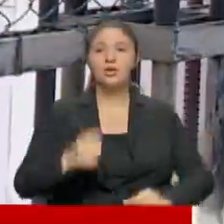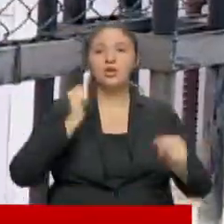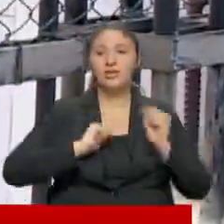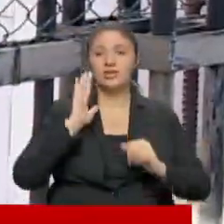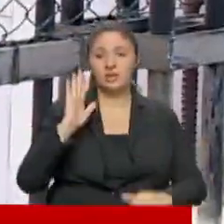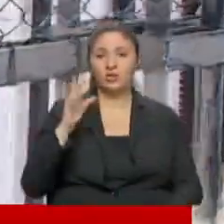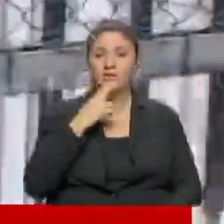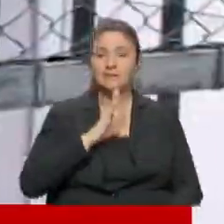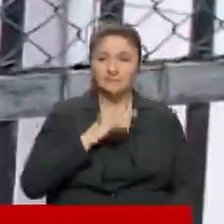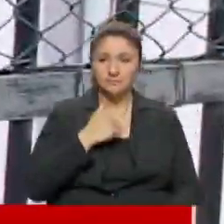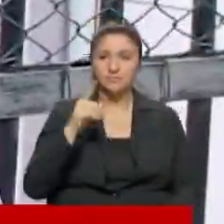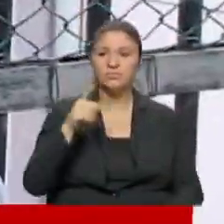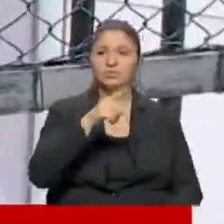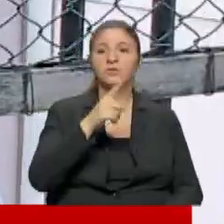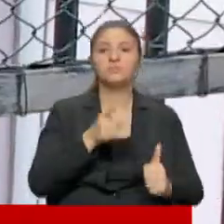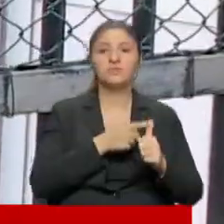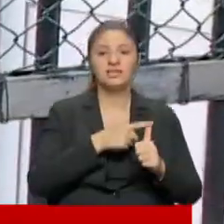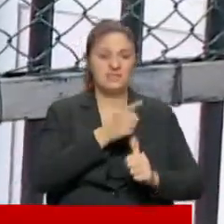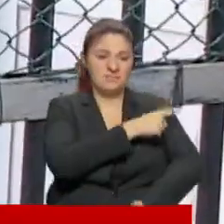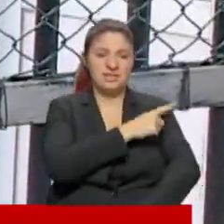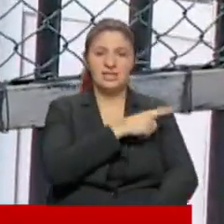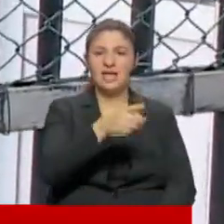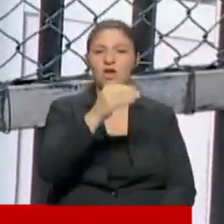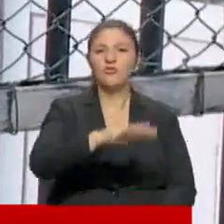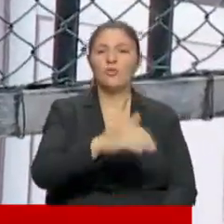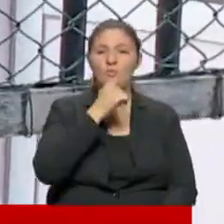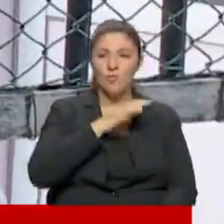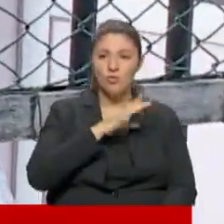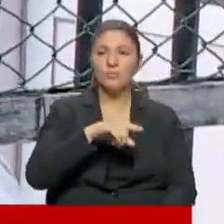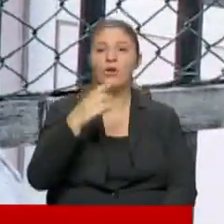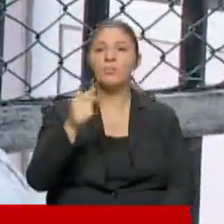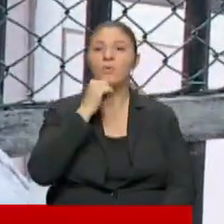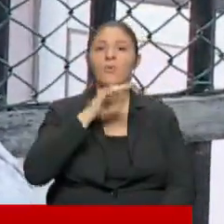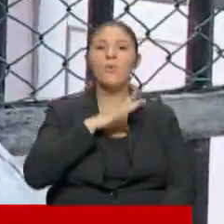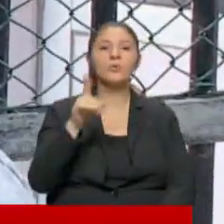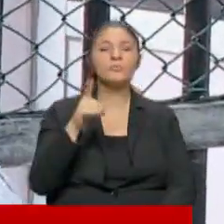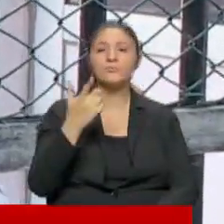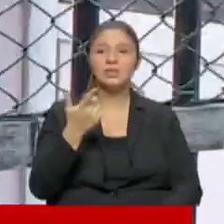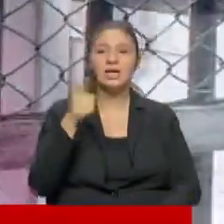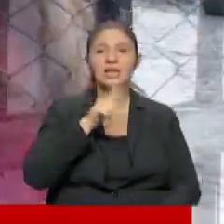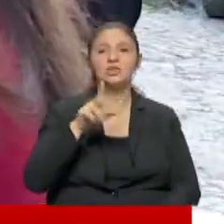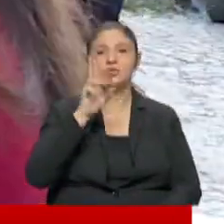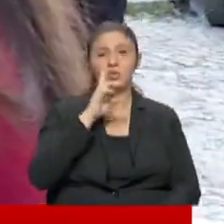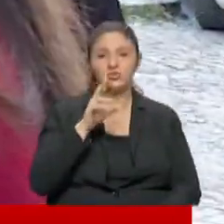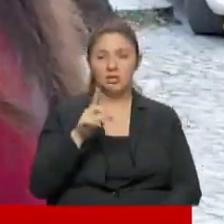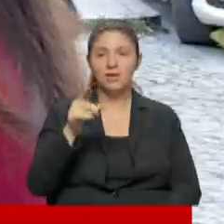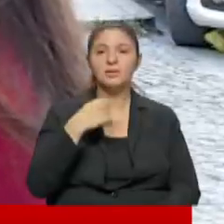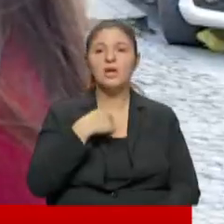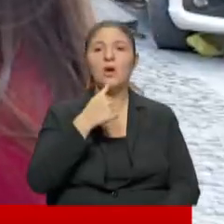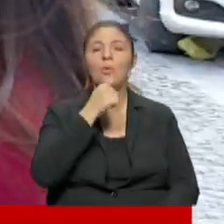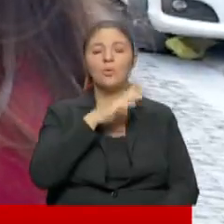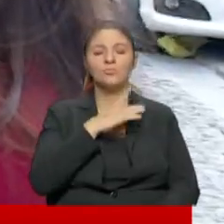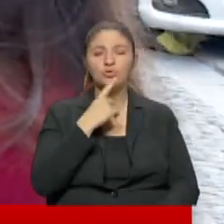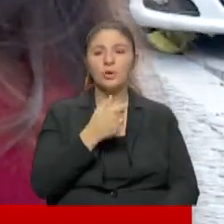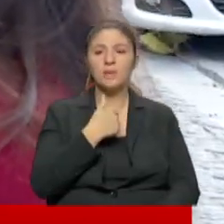Üniversiteye gidiyor kızım. Bu birinci sınıfa gidiyor en küçük oğlum. Öbür oğlum da lise son. Oğlum diyor mesela